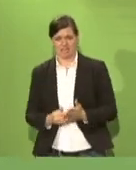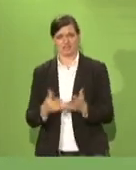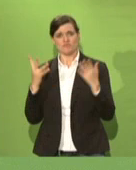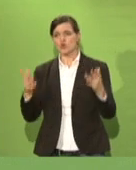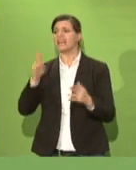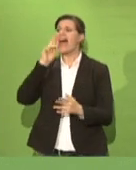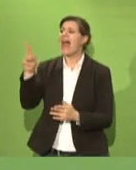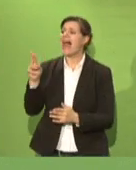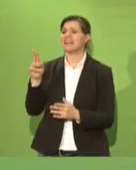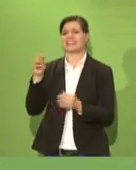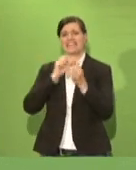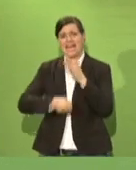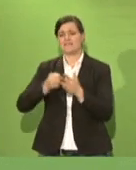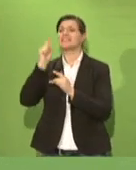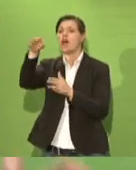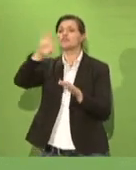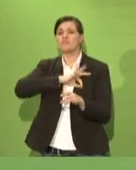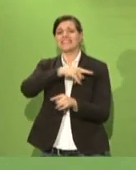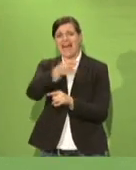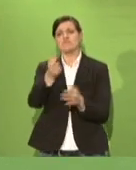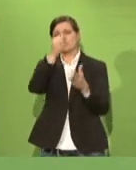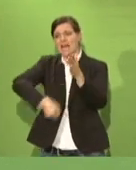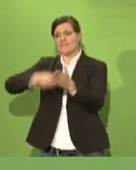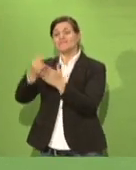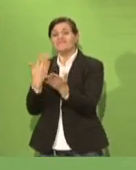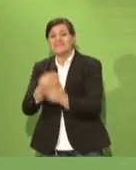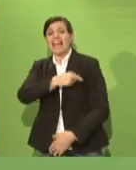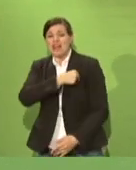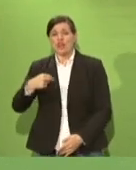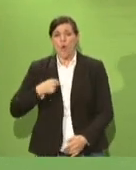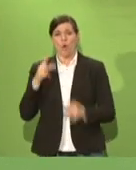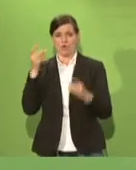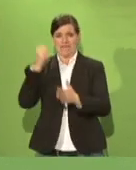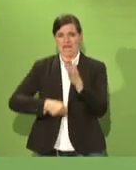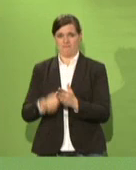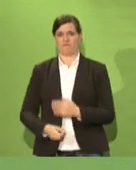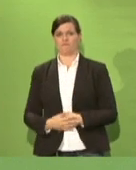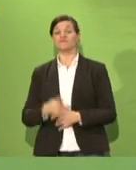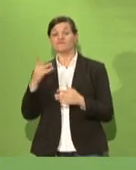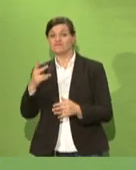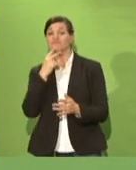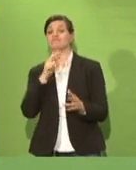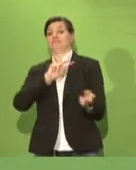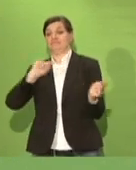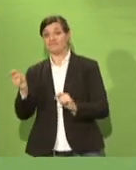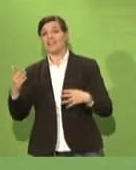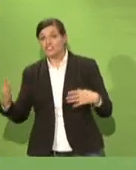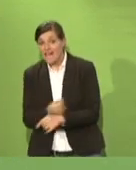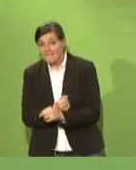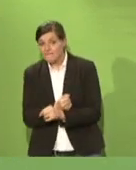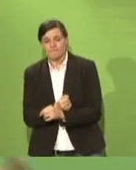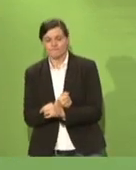Räten, draußen in der Partei, weil darum lohnt es sich zu kämpfen. Die Frage ist nicht, ob wir den Sprung schaffen, sondern wo er